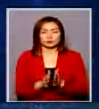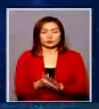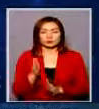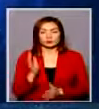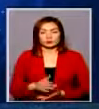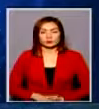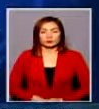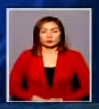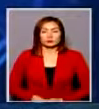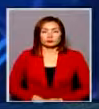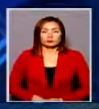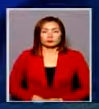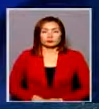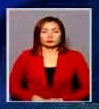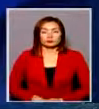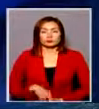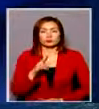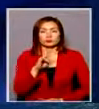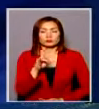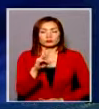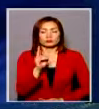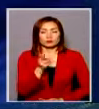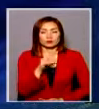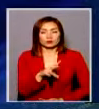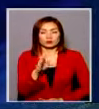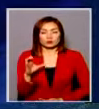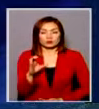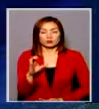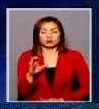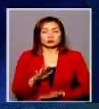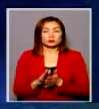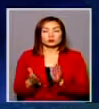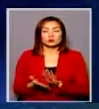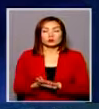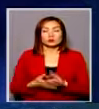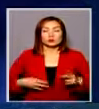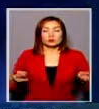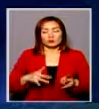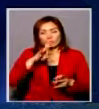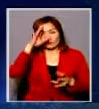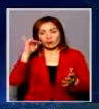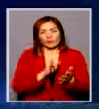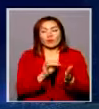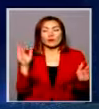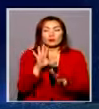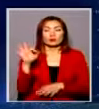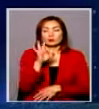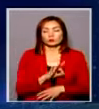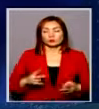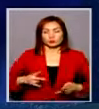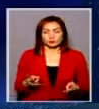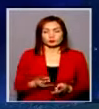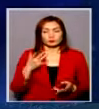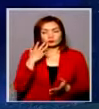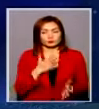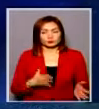ситуации. По КНС номер 2 Лесхоз. В этой ситуации нужно учитывать погодные условия.